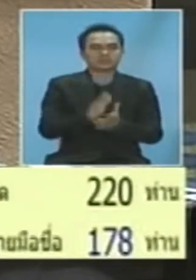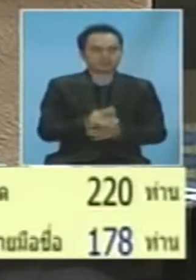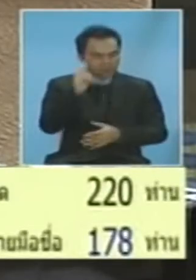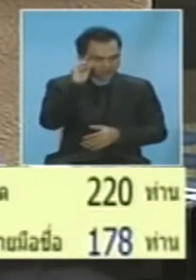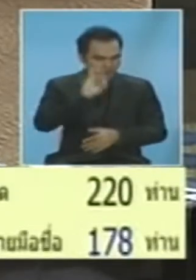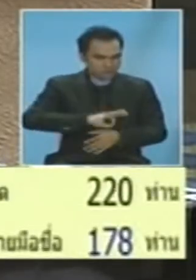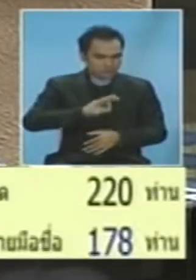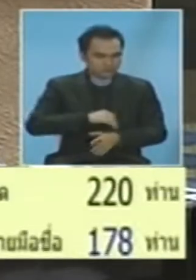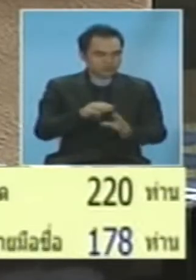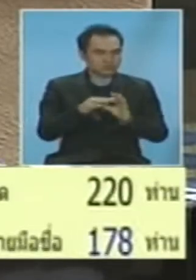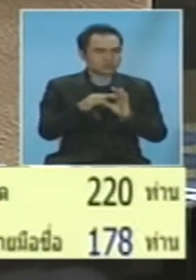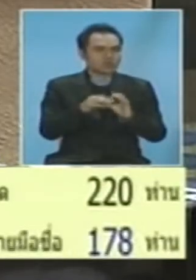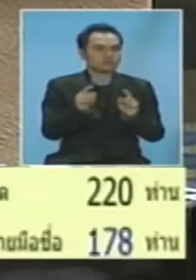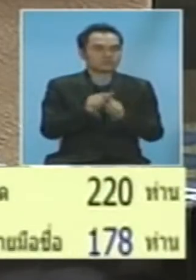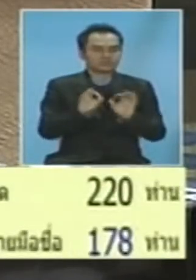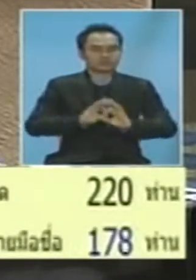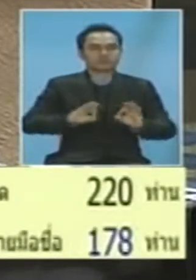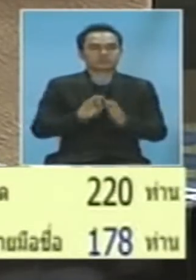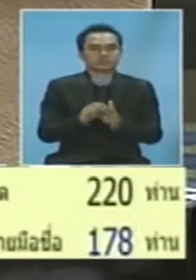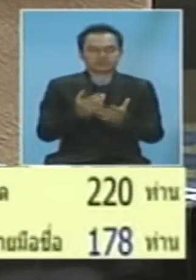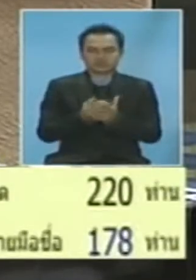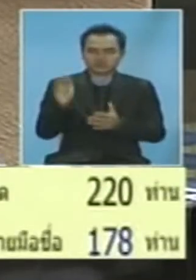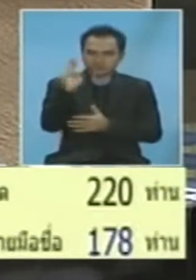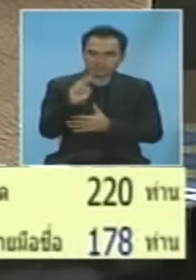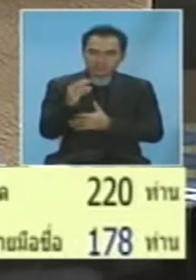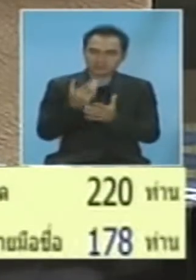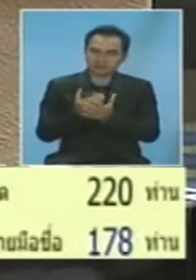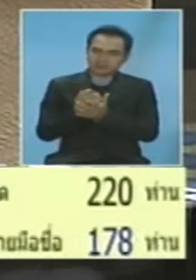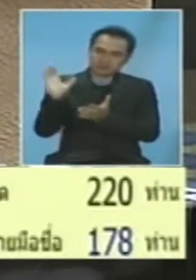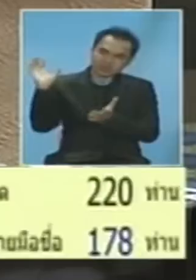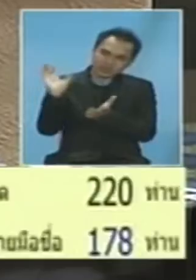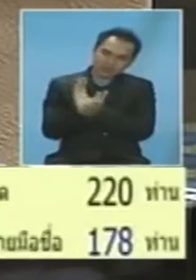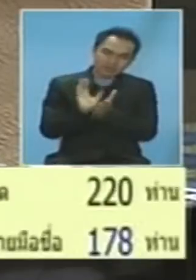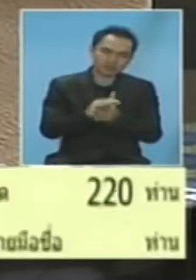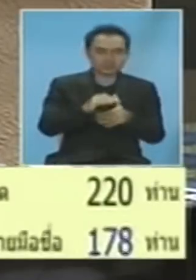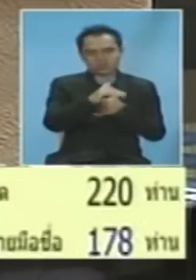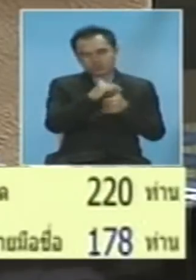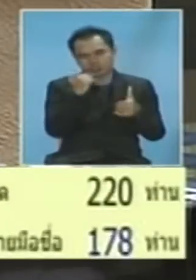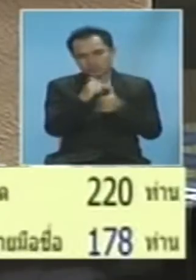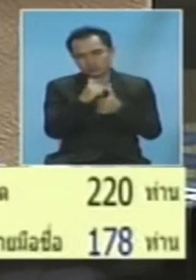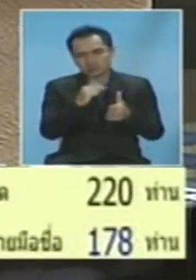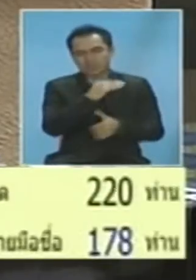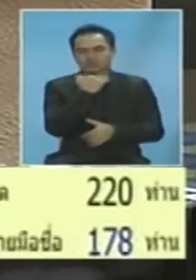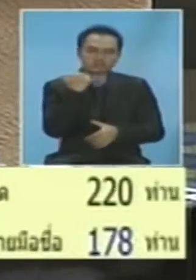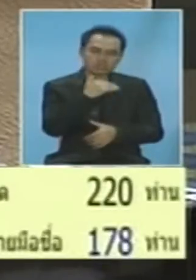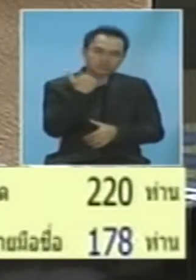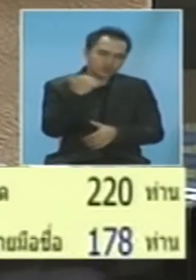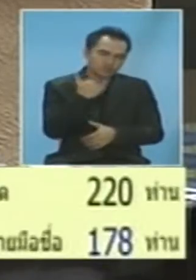งเป็นใหญ่กับการใช้งบประมาณอันขาดทุนอย่างไม่มีที่สิ้นสุดของโครง